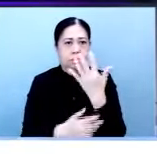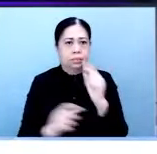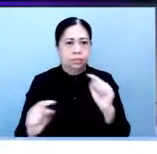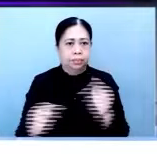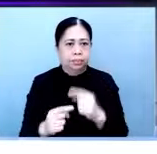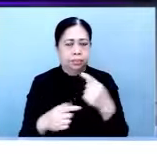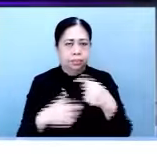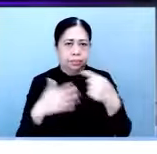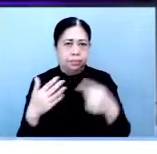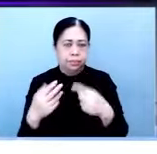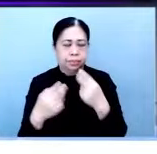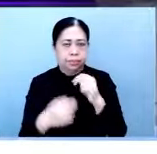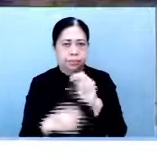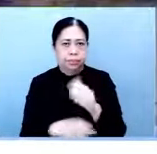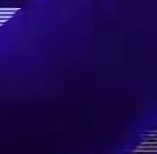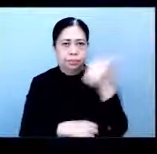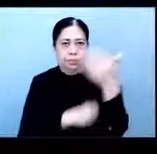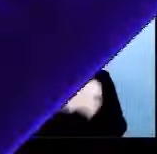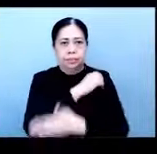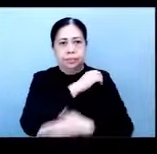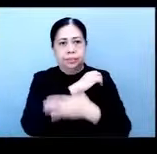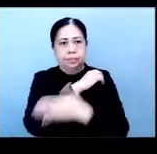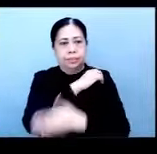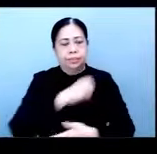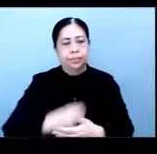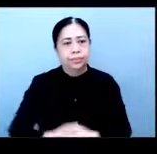at iba pa sa Frontline News Abroad.